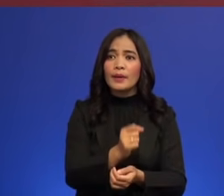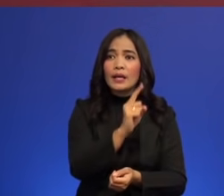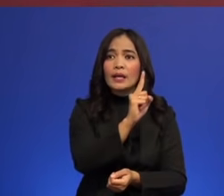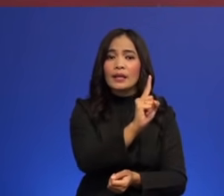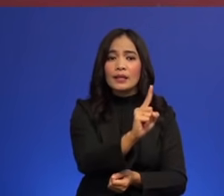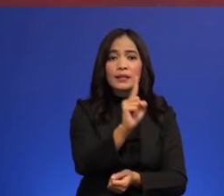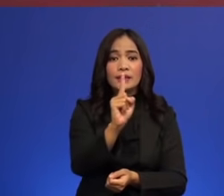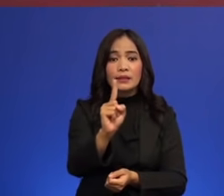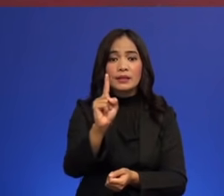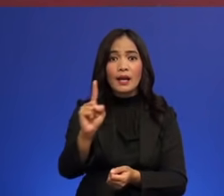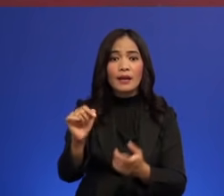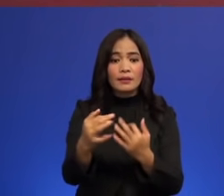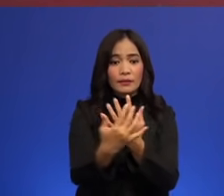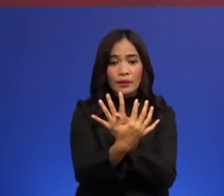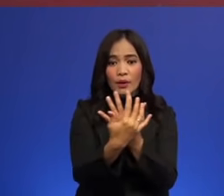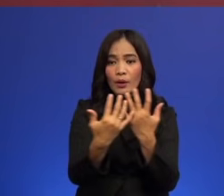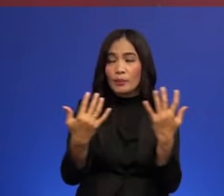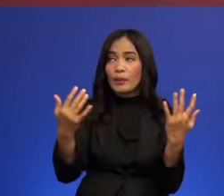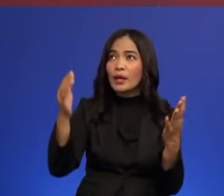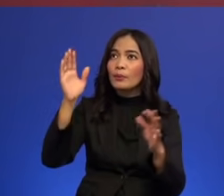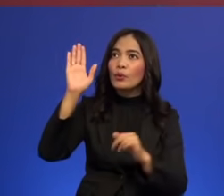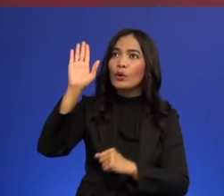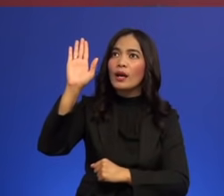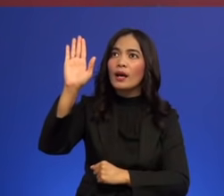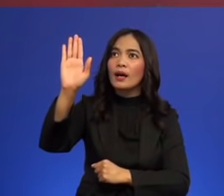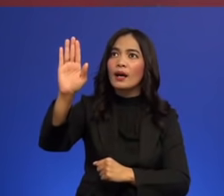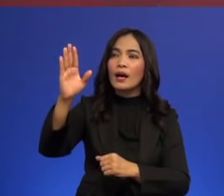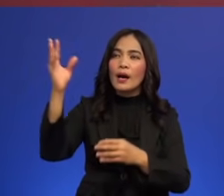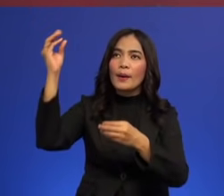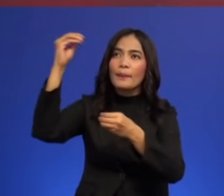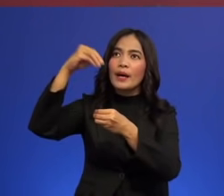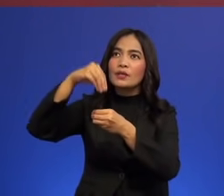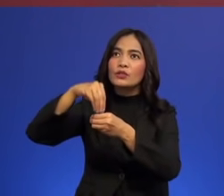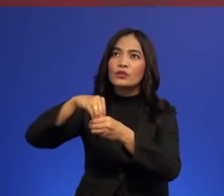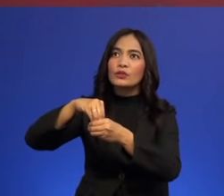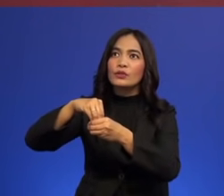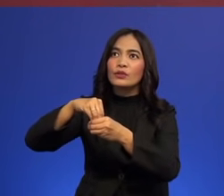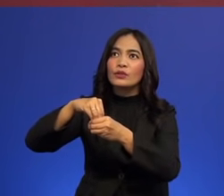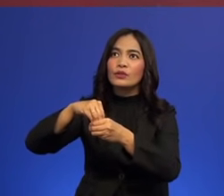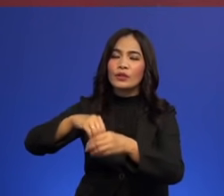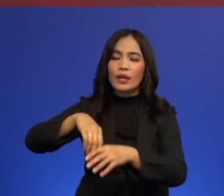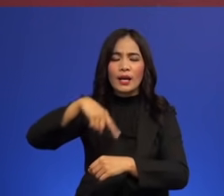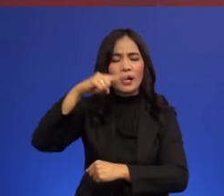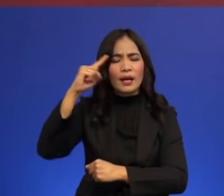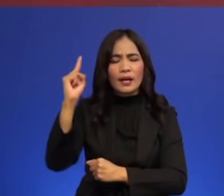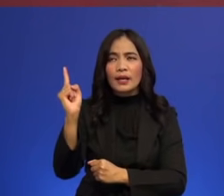Setiap insan berpulang masuk